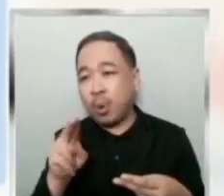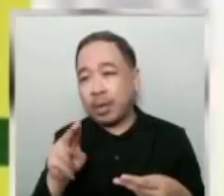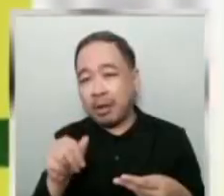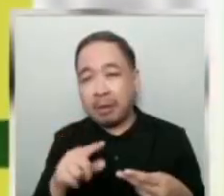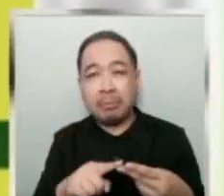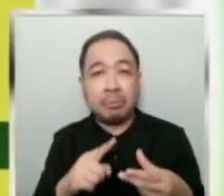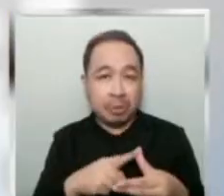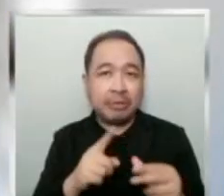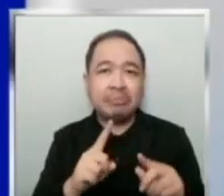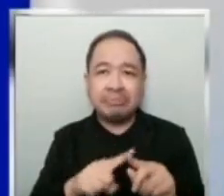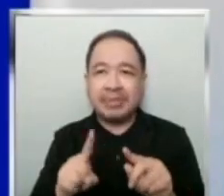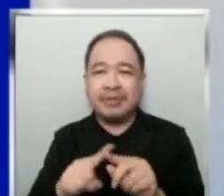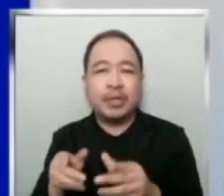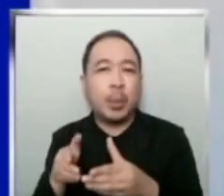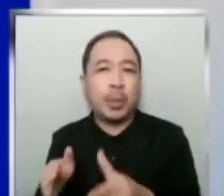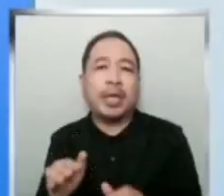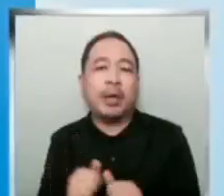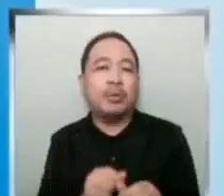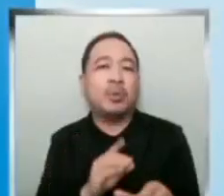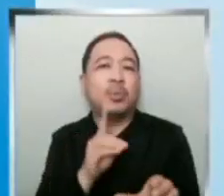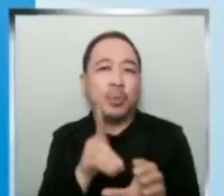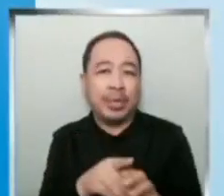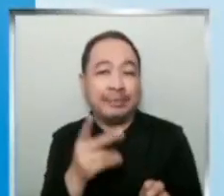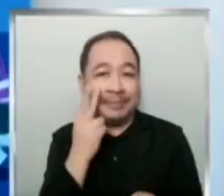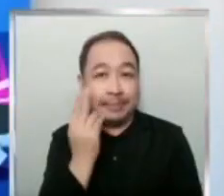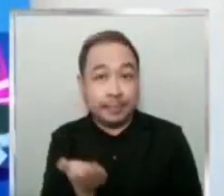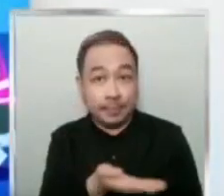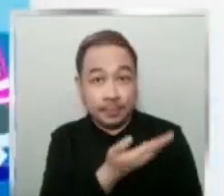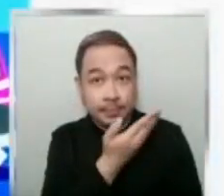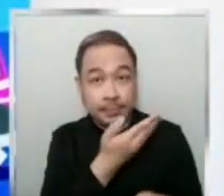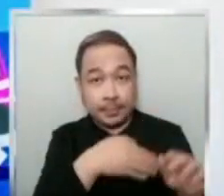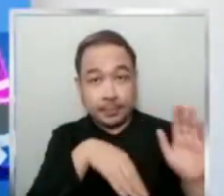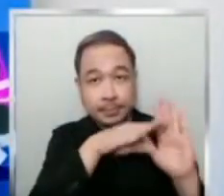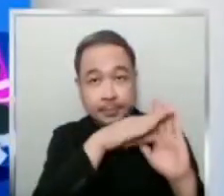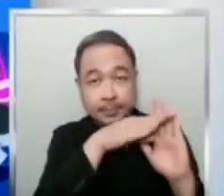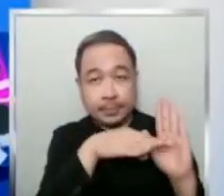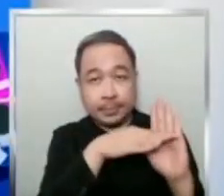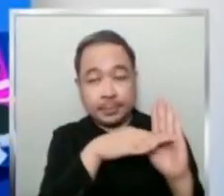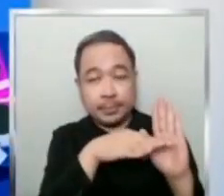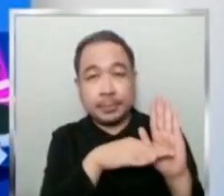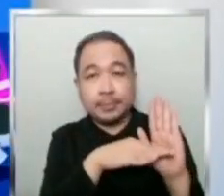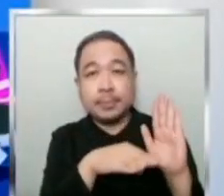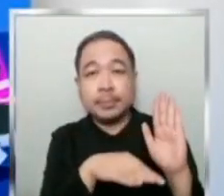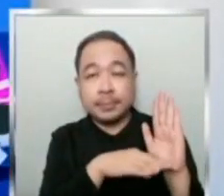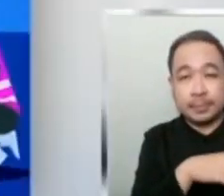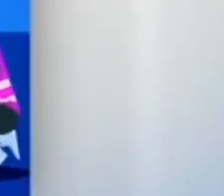Zalora, Megamart, Globe Rewards, Metrobank Credit Card at Lazada.